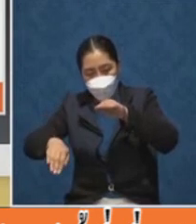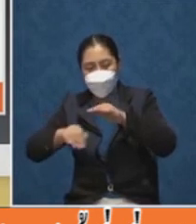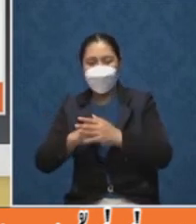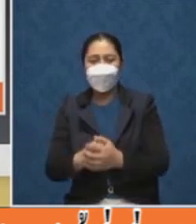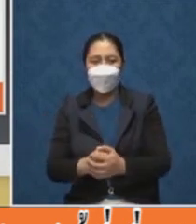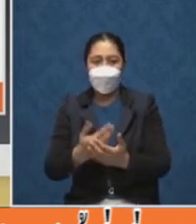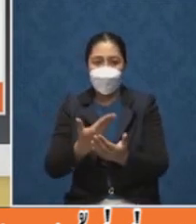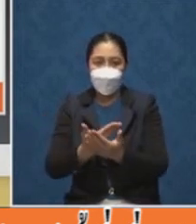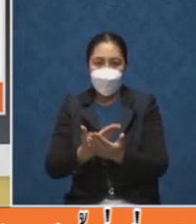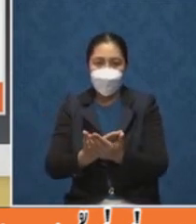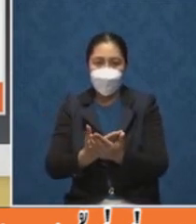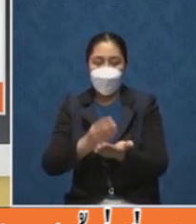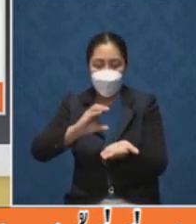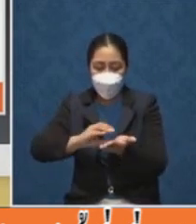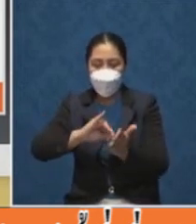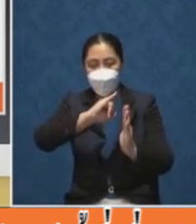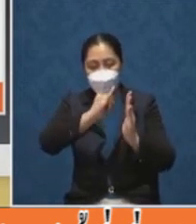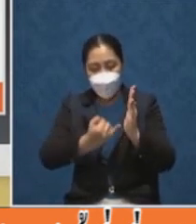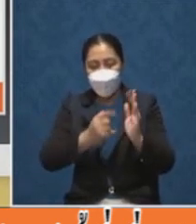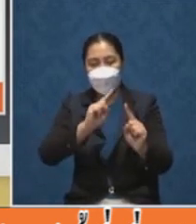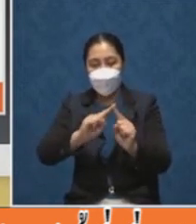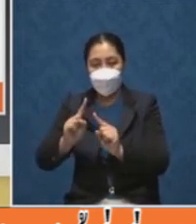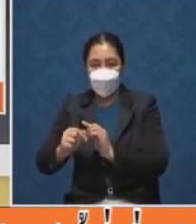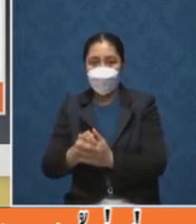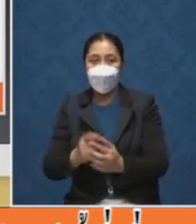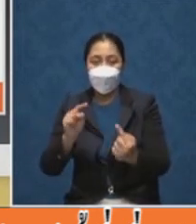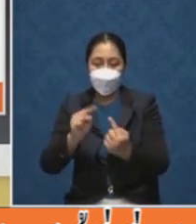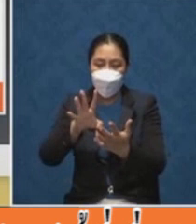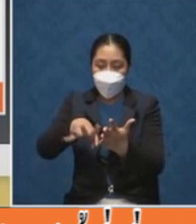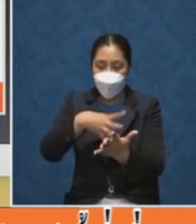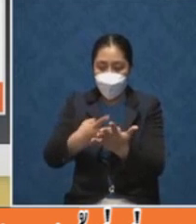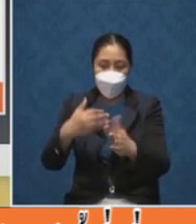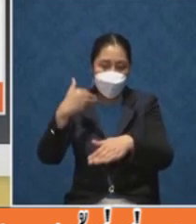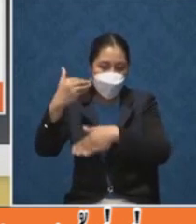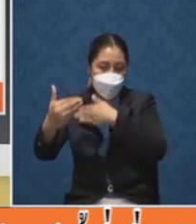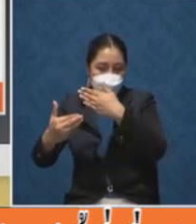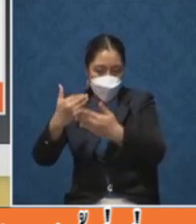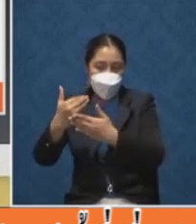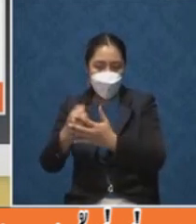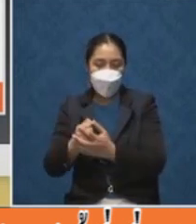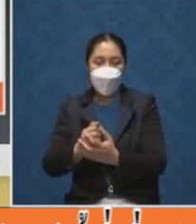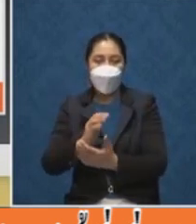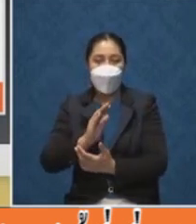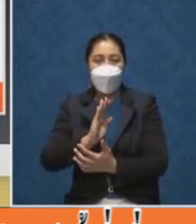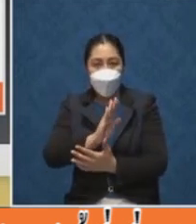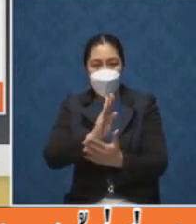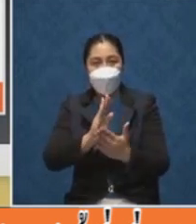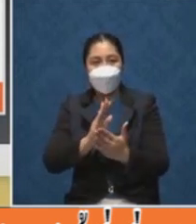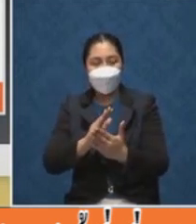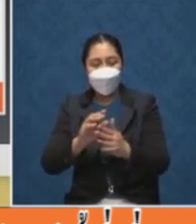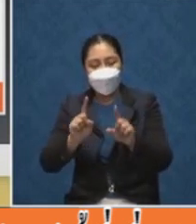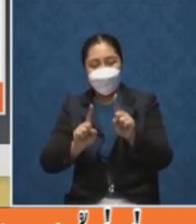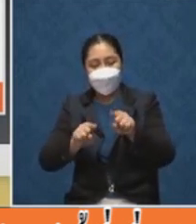างบจังหวัดและกลุ่มจังหวัดถ้าตอนนั้นเนี่ยก็จะรวมกับแผนงานบูรณาการระดับภาคด้วยนะคะก็จะโตขึ้นเ